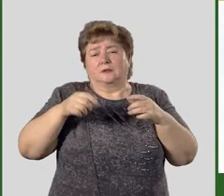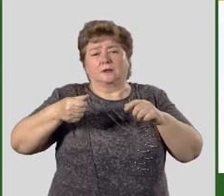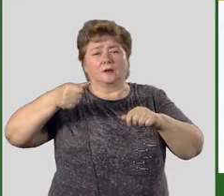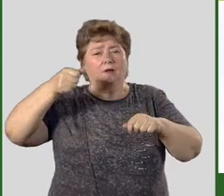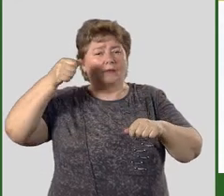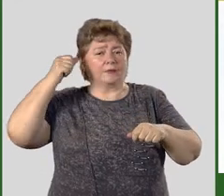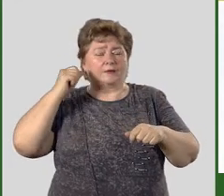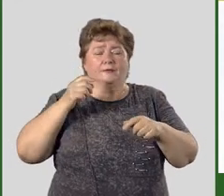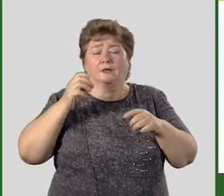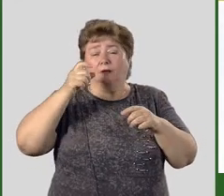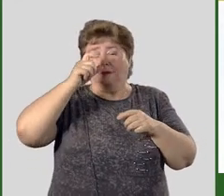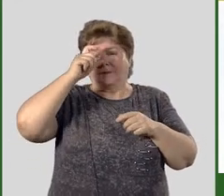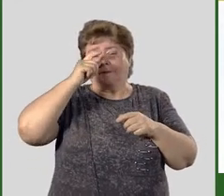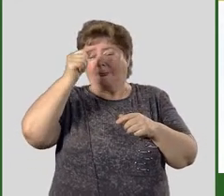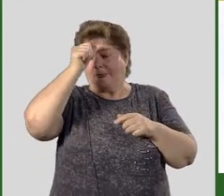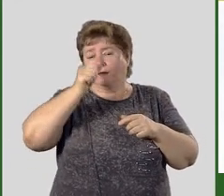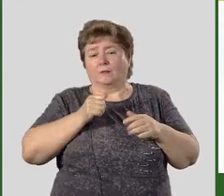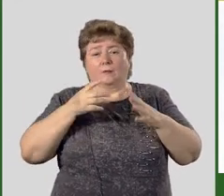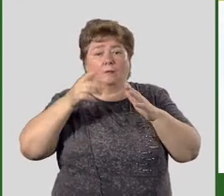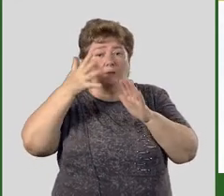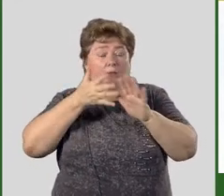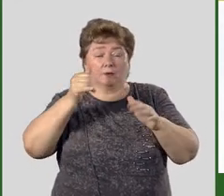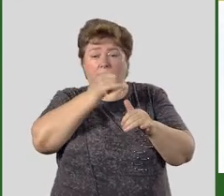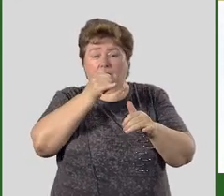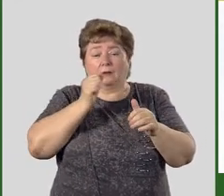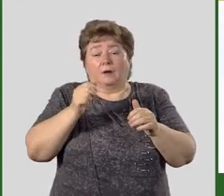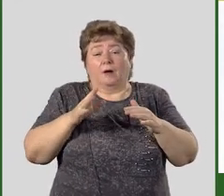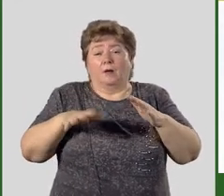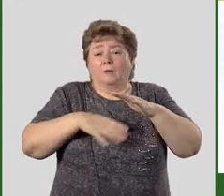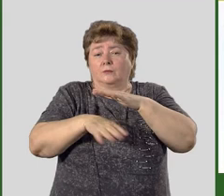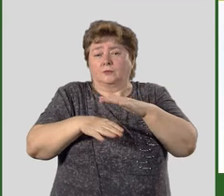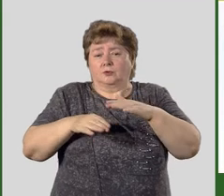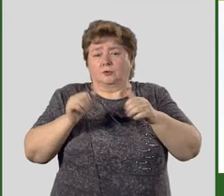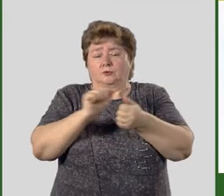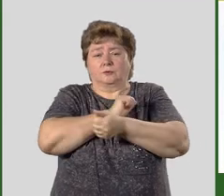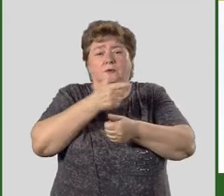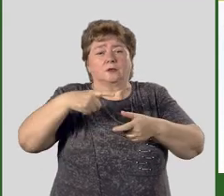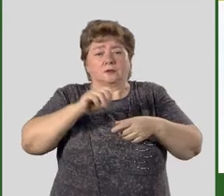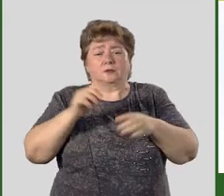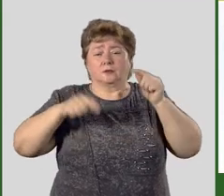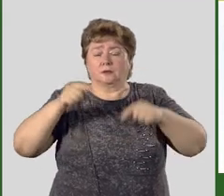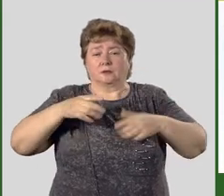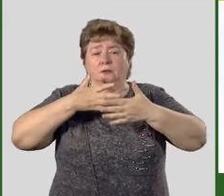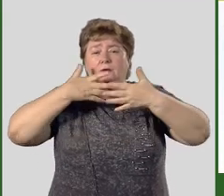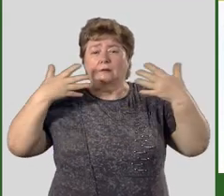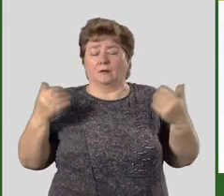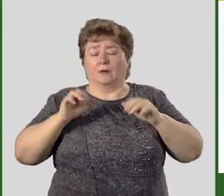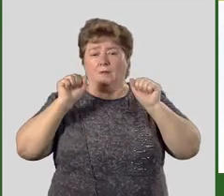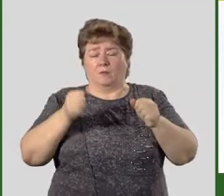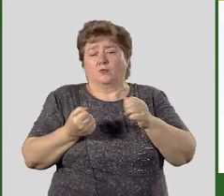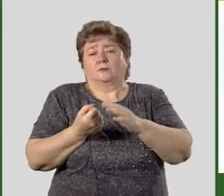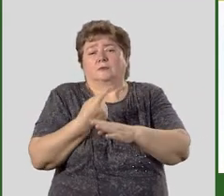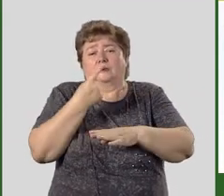Они не могли понять, как из безводной пустыни где не бывает дождей,